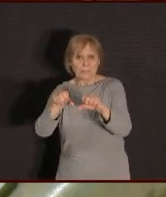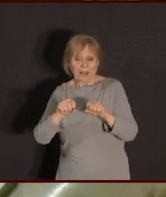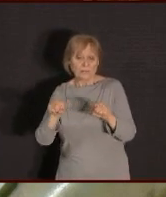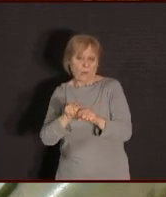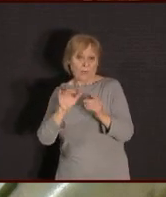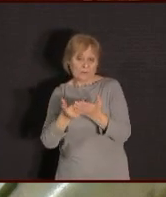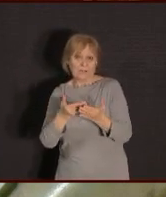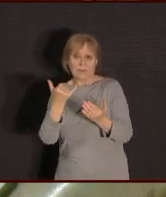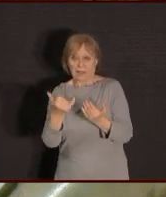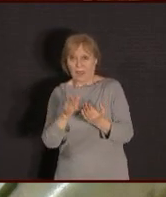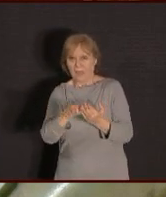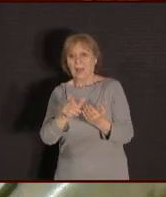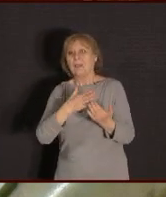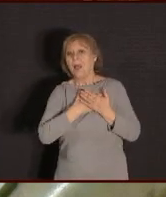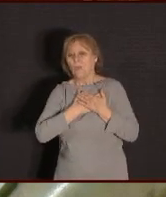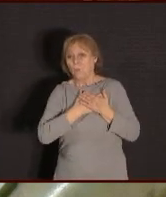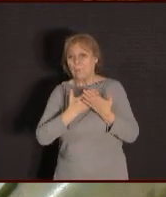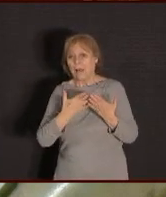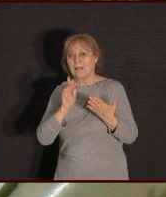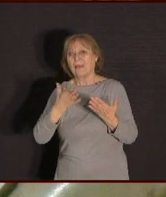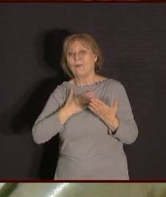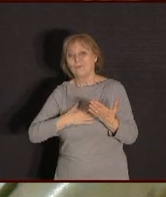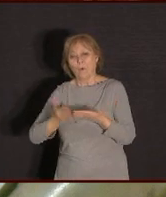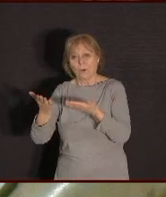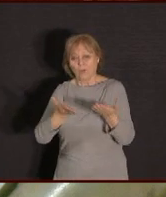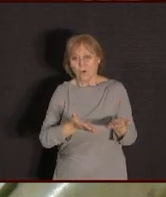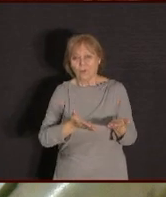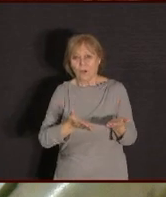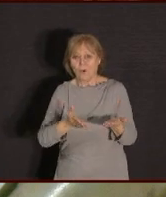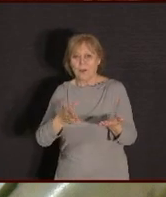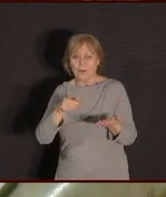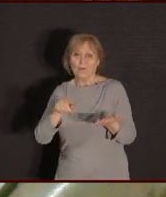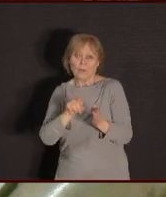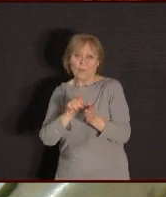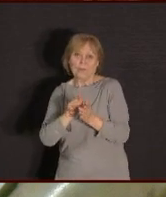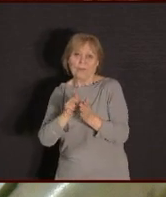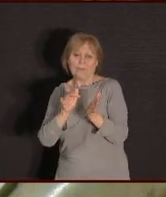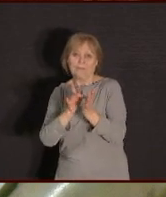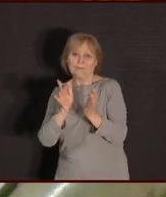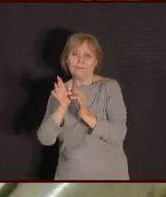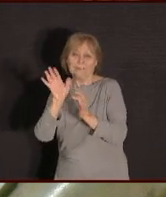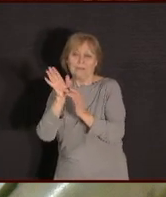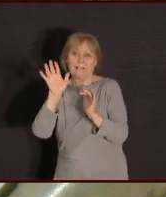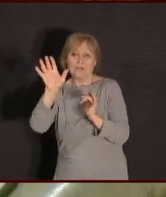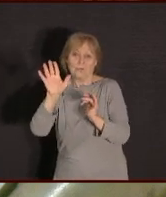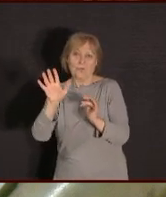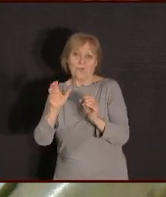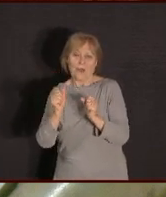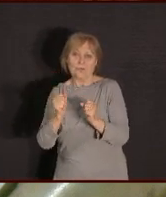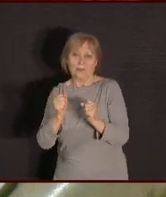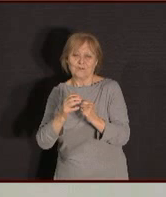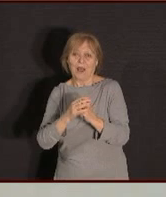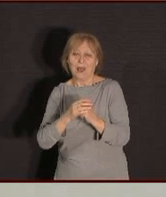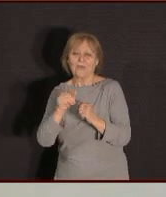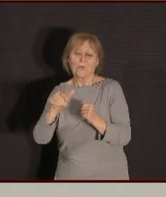je, da je ljubljen, da je dobrodošel. Mislim, da je to tudi ena Kristusova držana. In tukaj začenjamo. Potem najprej